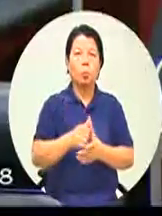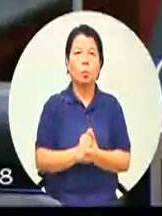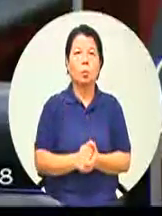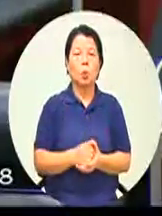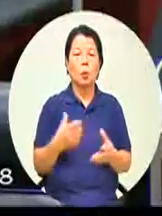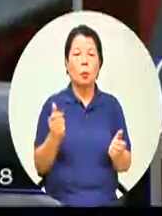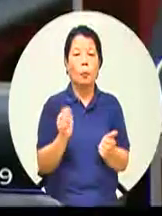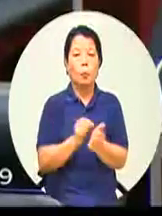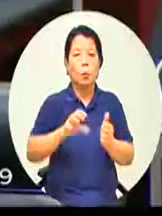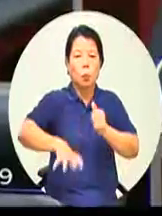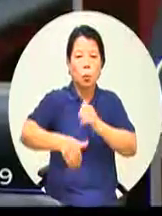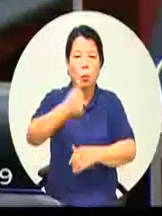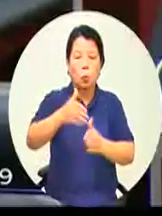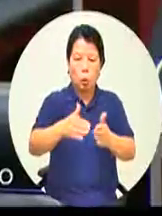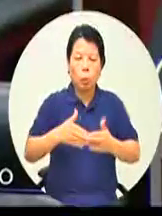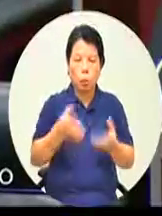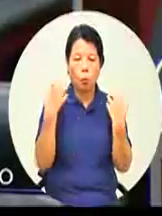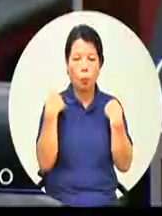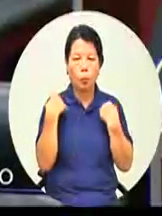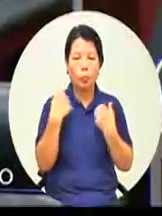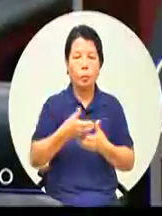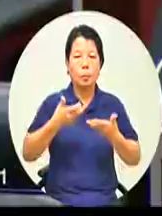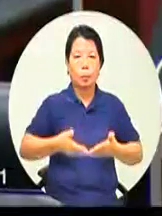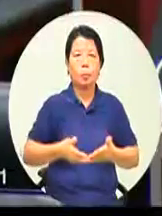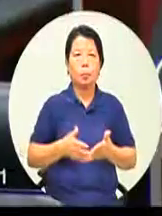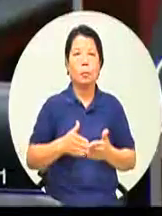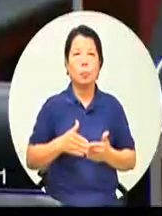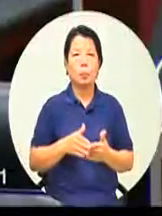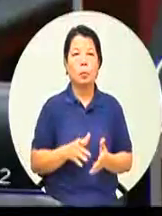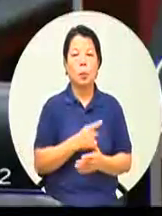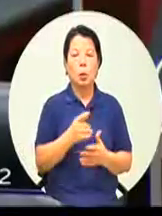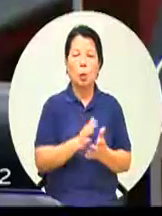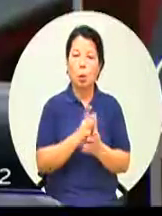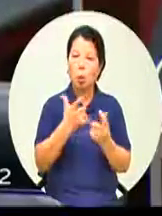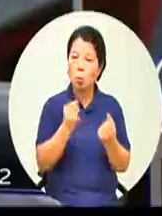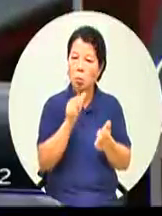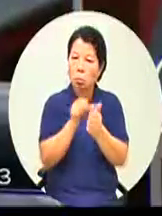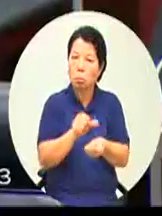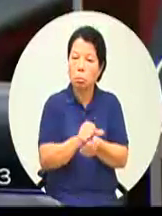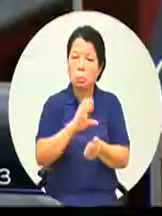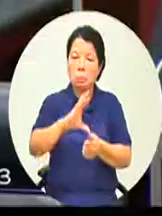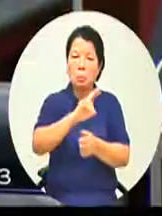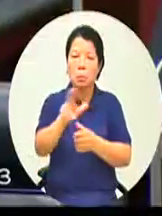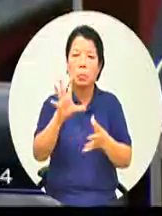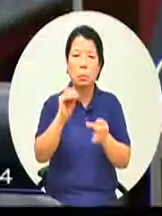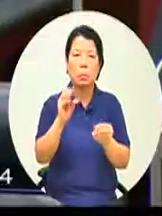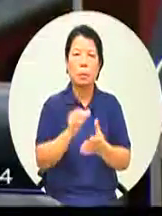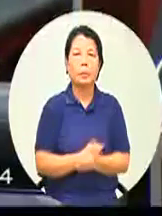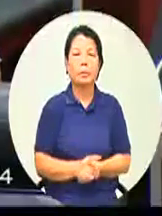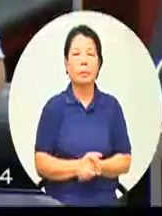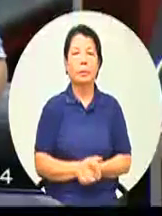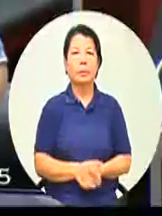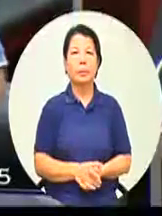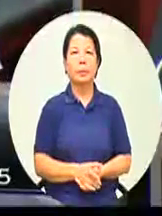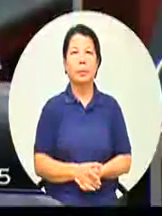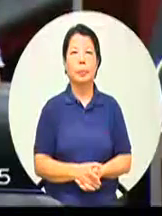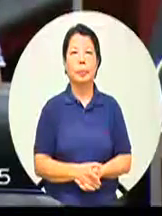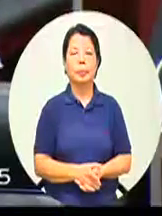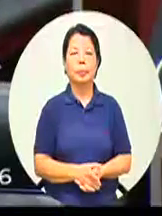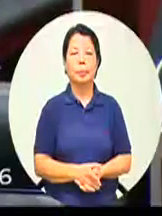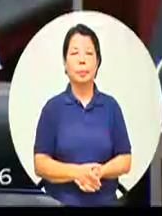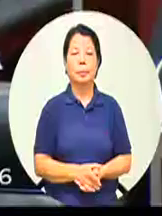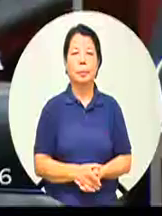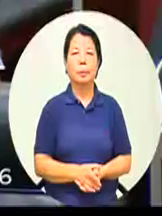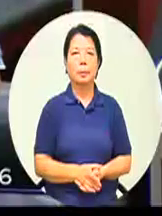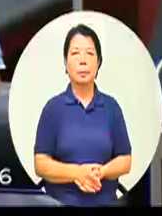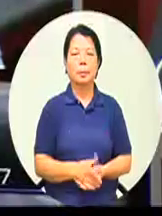来担任这个重要职位，是咪有什么突破的方式来请咱戴局长来讲一下。 我们戴局